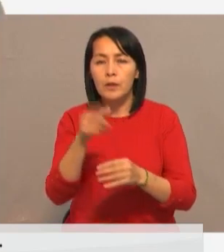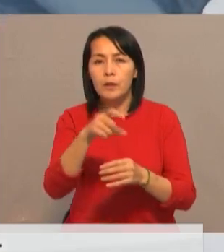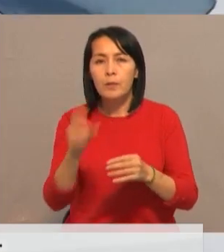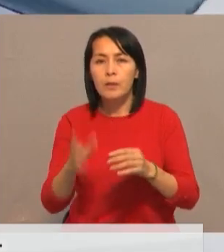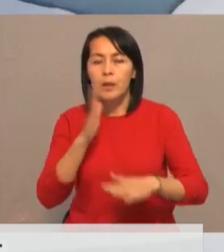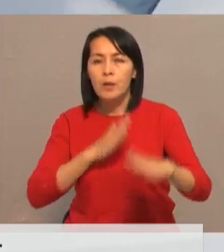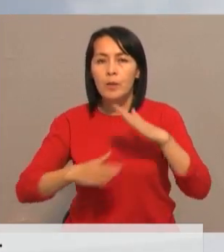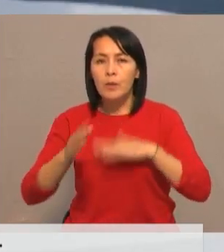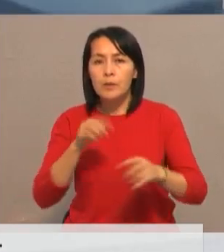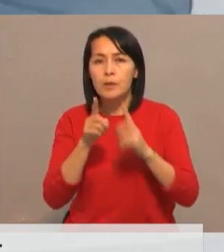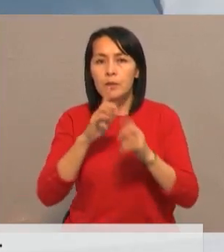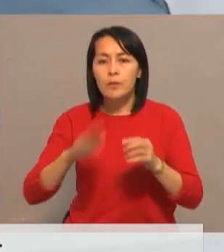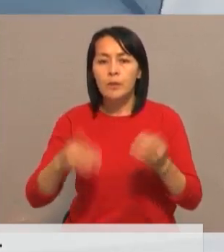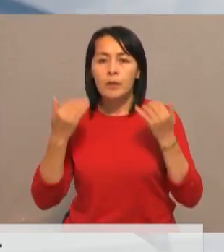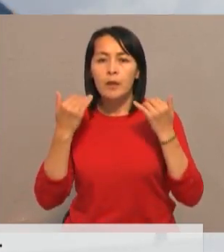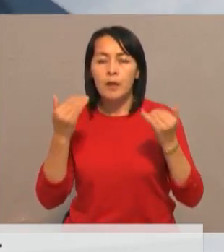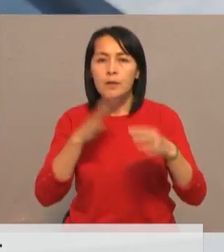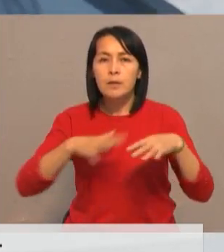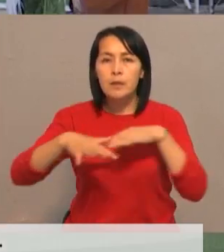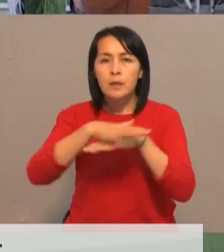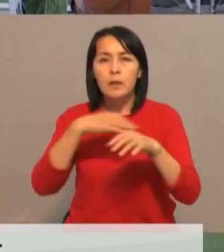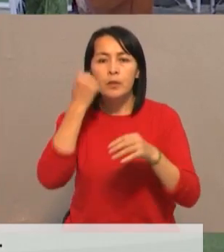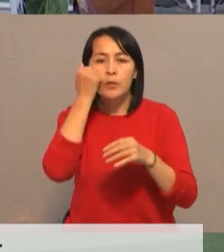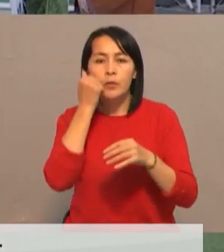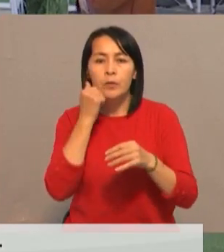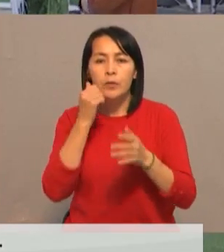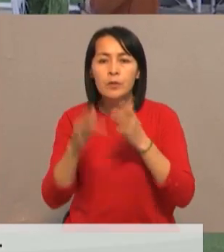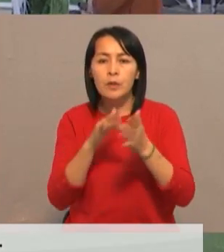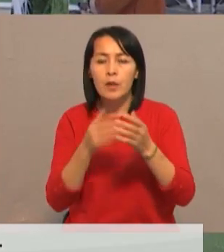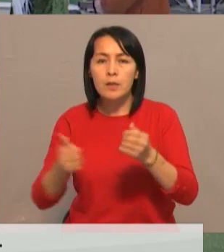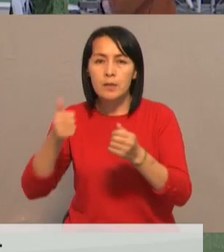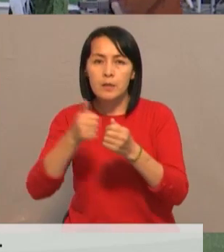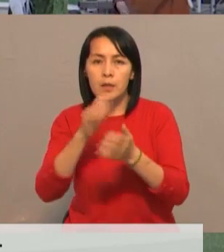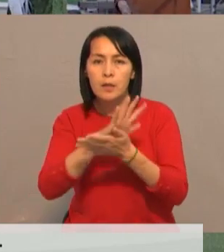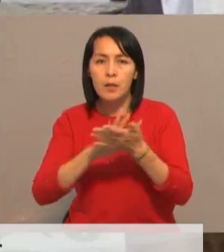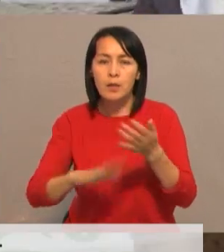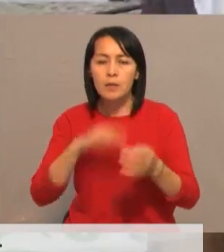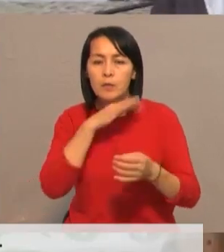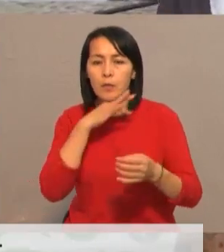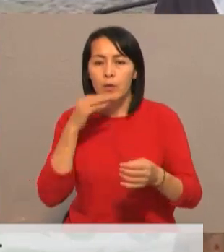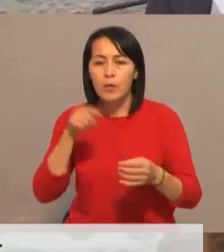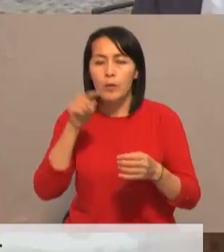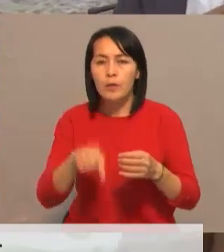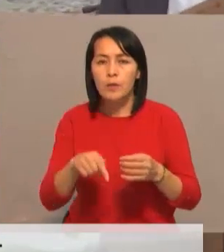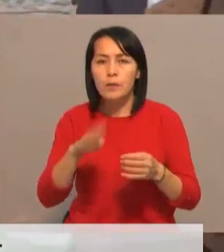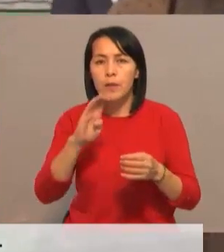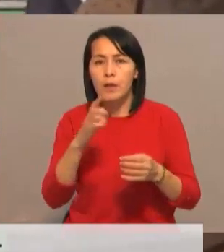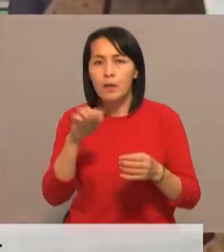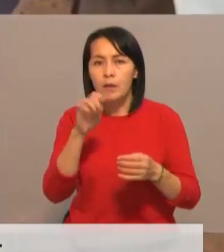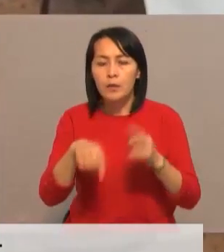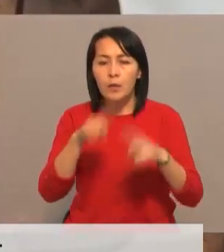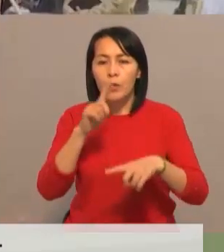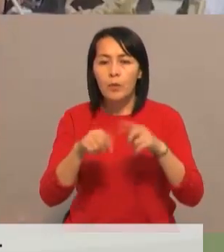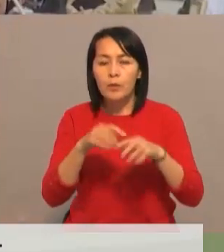бөледі. Жиын одан кейін арнайы алаңда көне оқсыз қалашығының маңында жалғасып, көпшілік оқсыз әл-Фарабидің